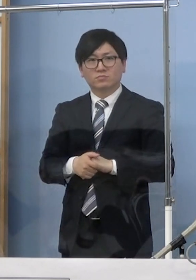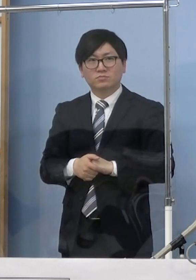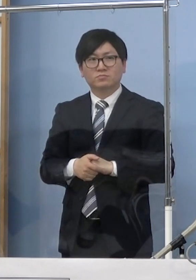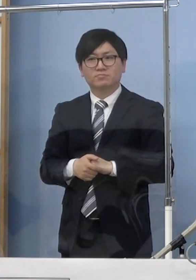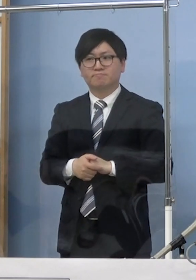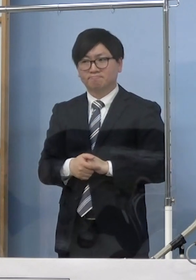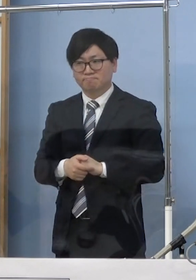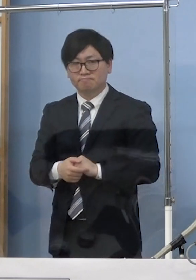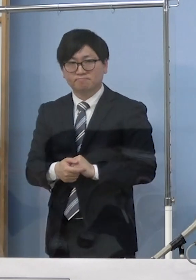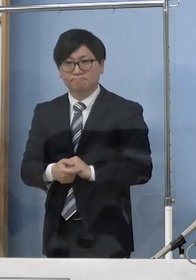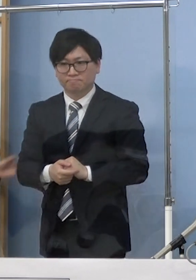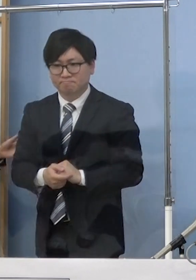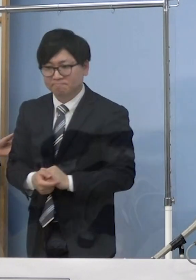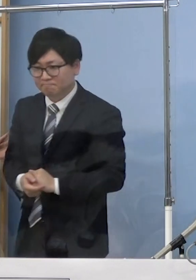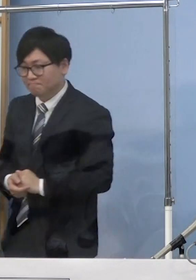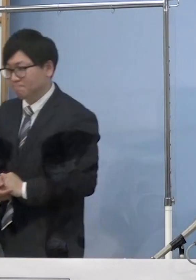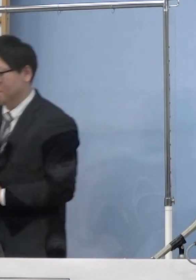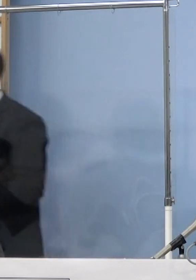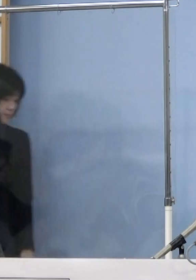どうぞ。